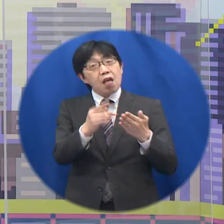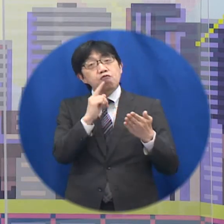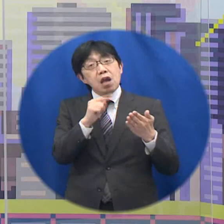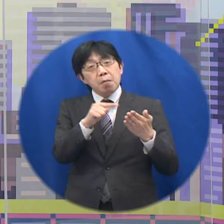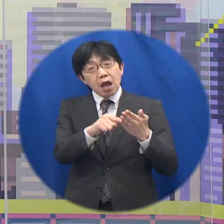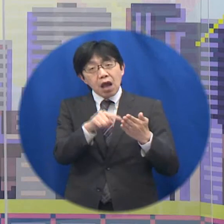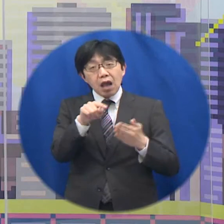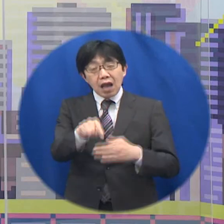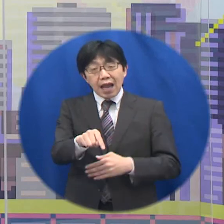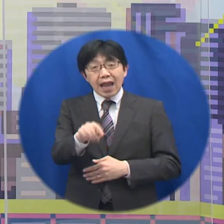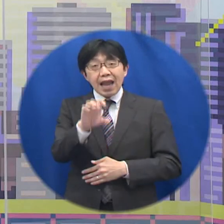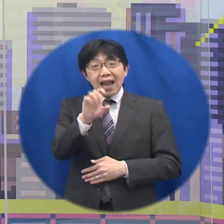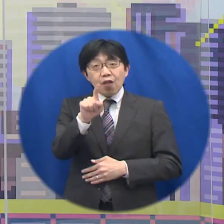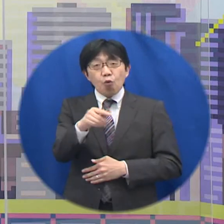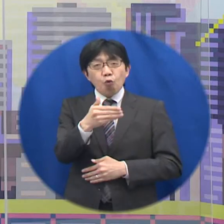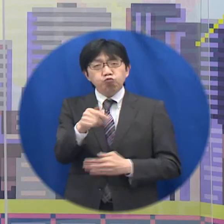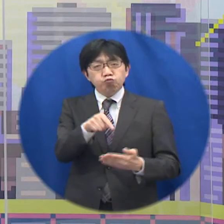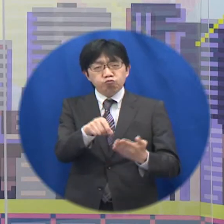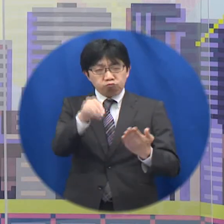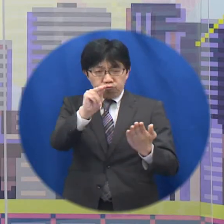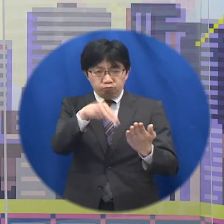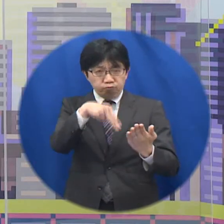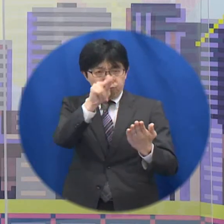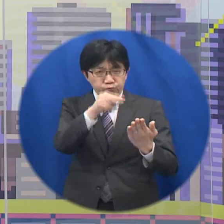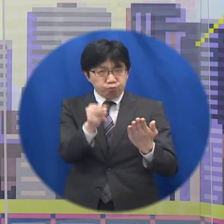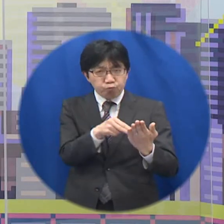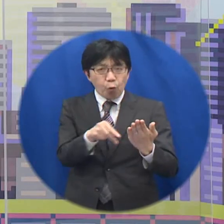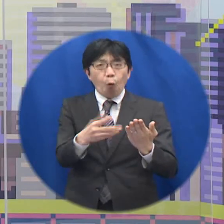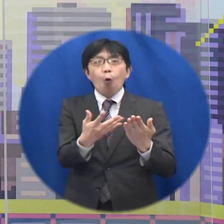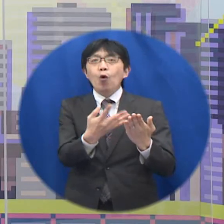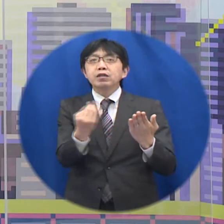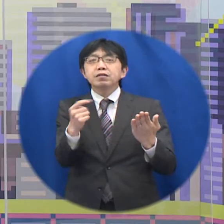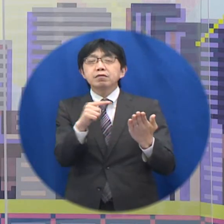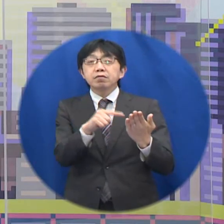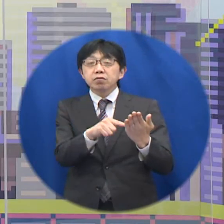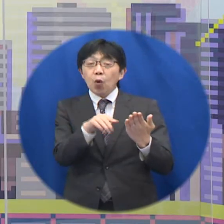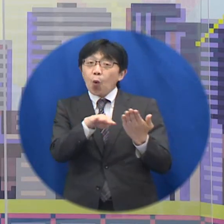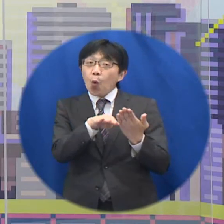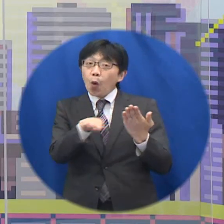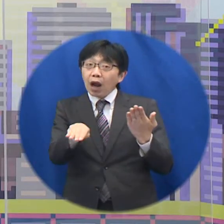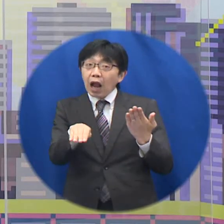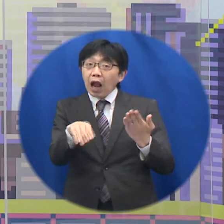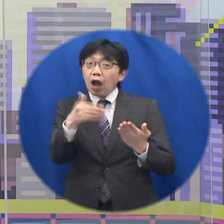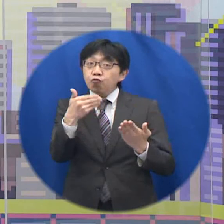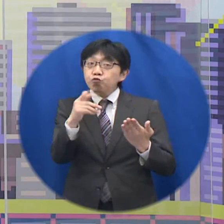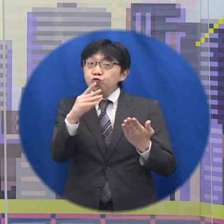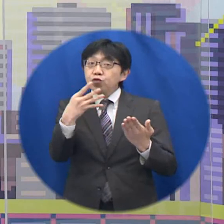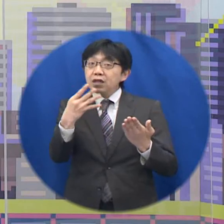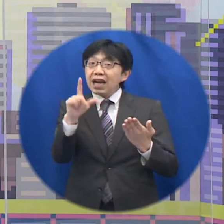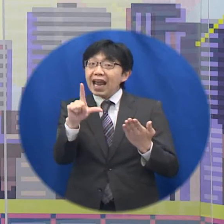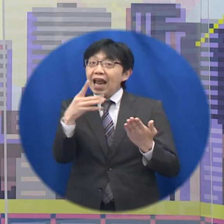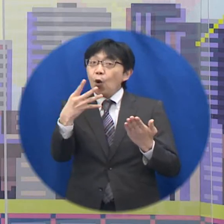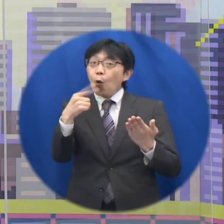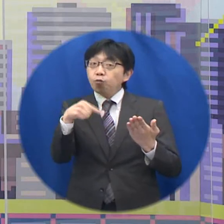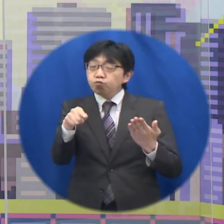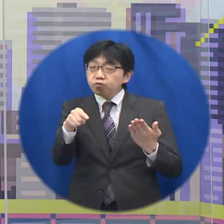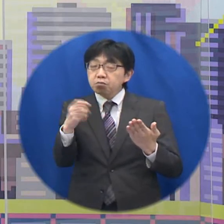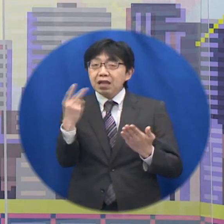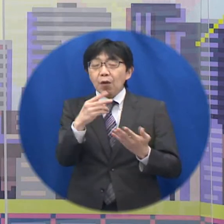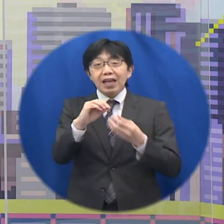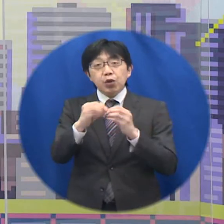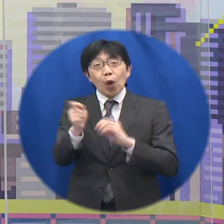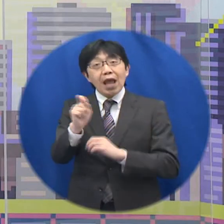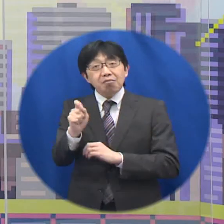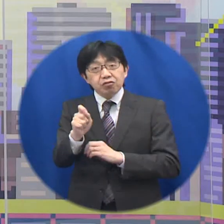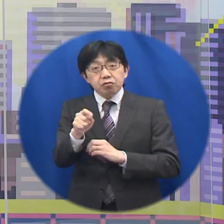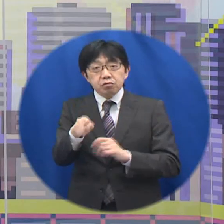クリル絵の具を使った作品が多いのですが、アクリル絵の具とクレヨンですとか色鉛筆と組み合